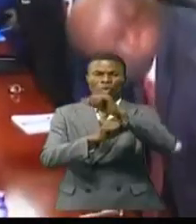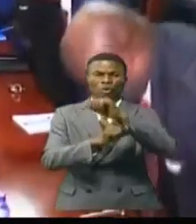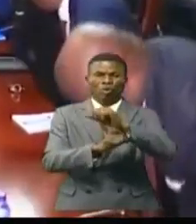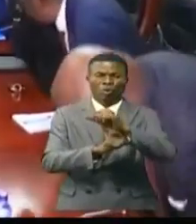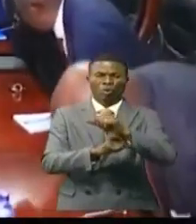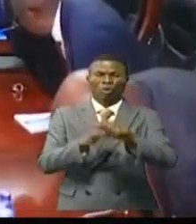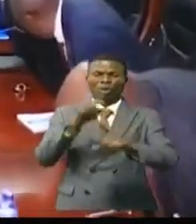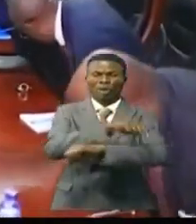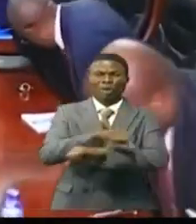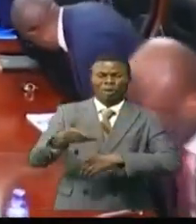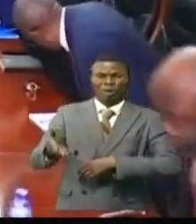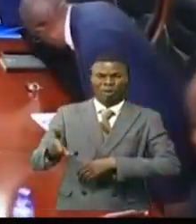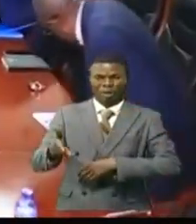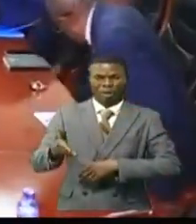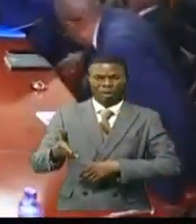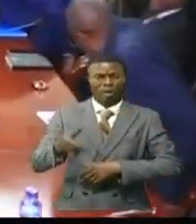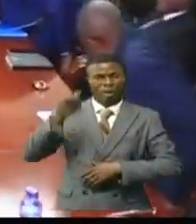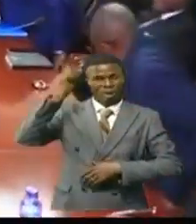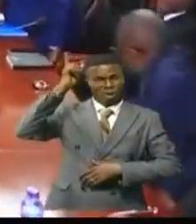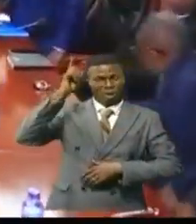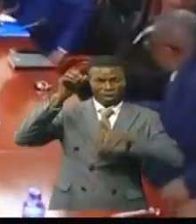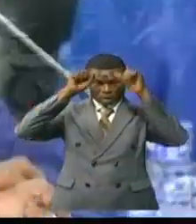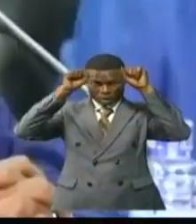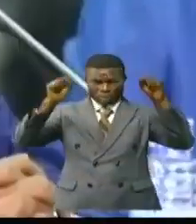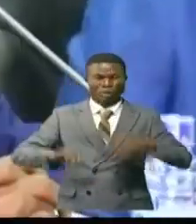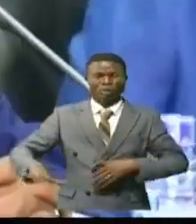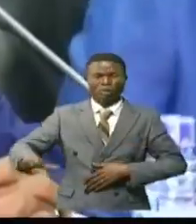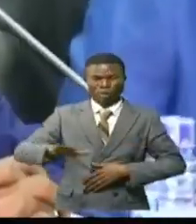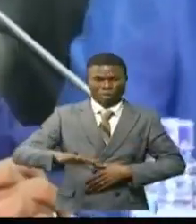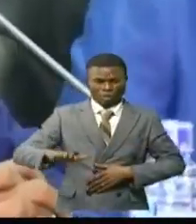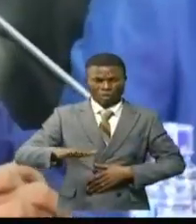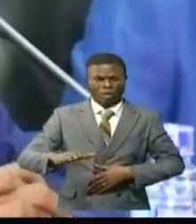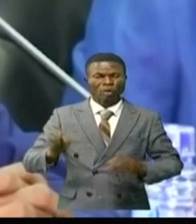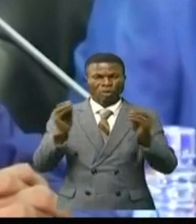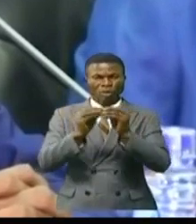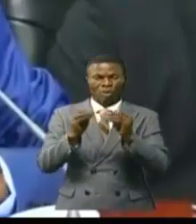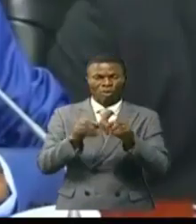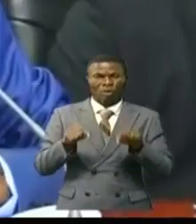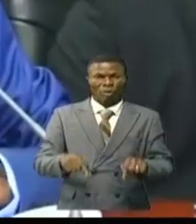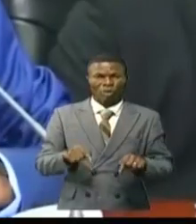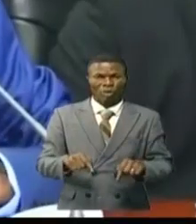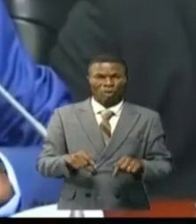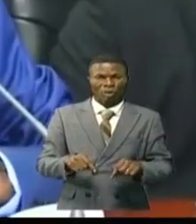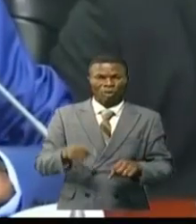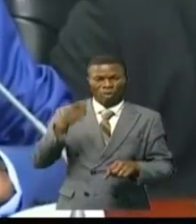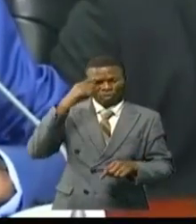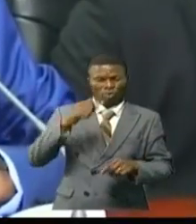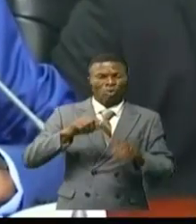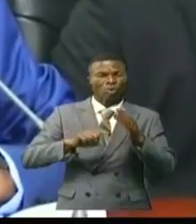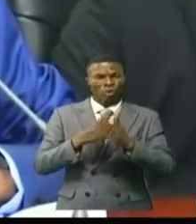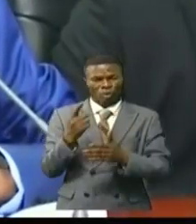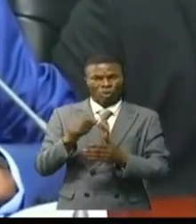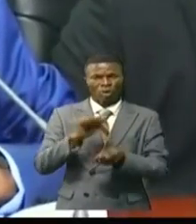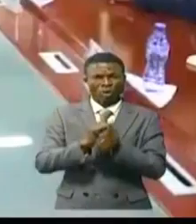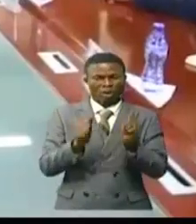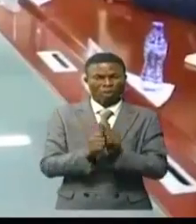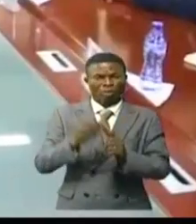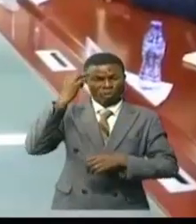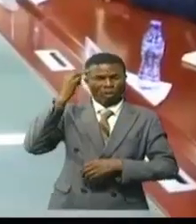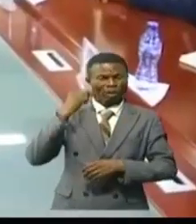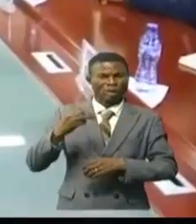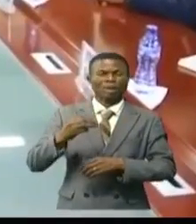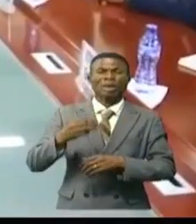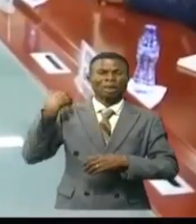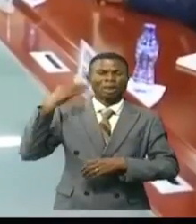conseil d'administration nommé dernièrement par le président de la République se sont réunis ces jours pour la toute première fois autour de la ministre d'État en